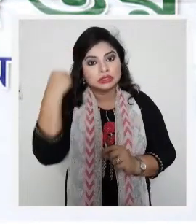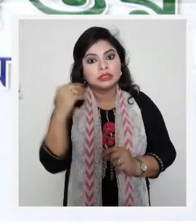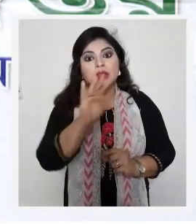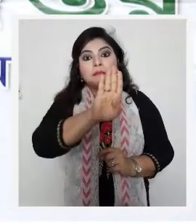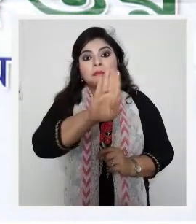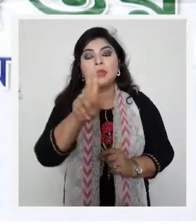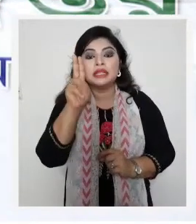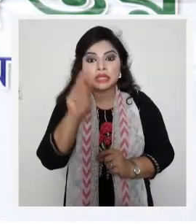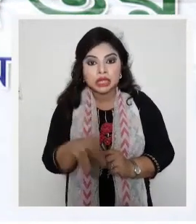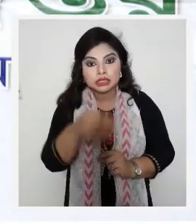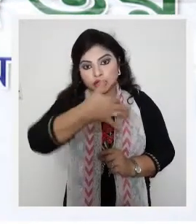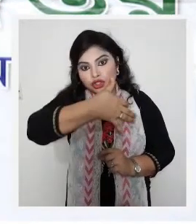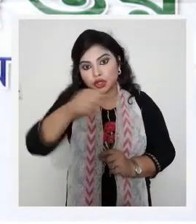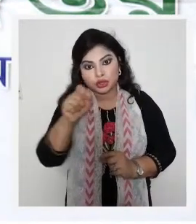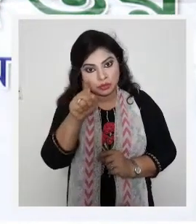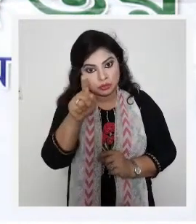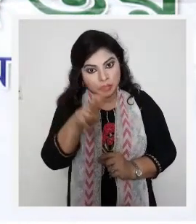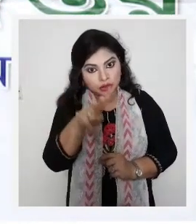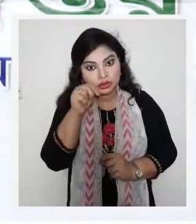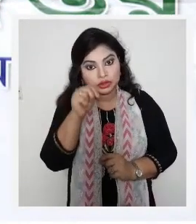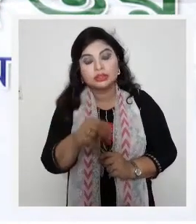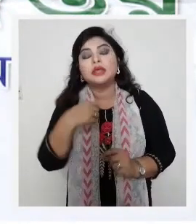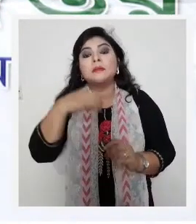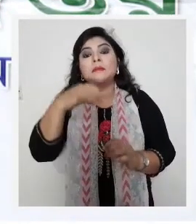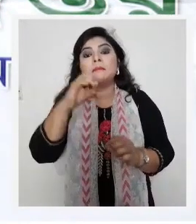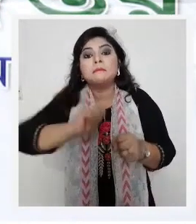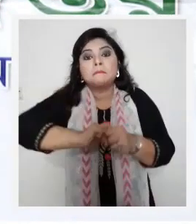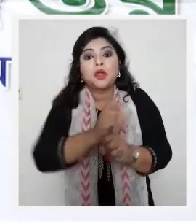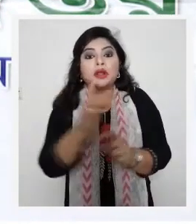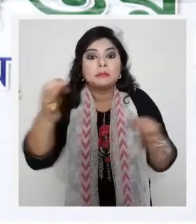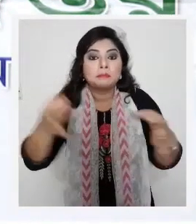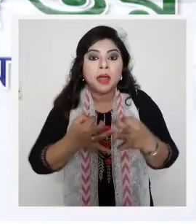12,126 জন। সারা বিশ্বে 24 ঘন্টায় শনাক্ত হয়েছে